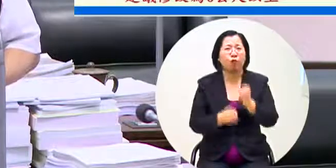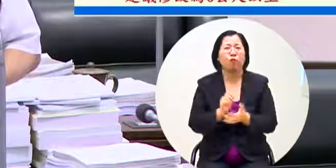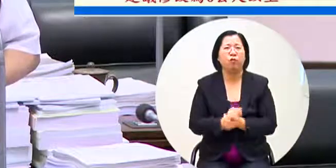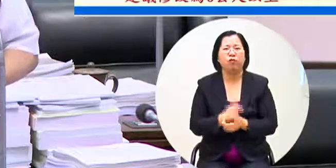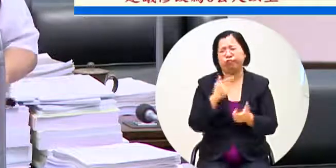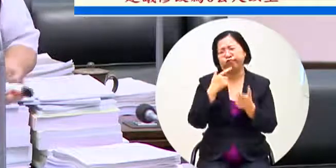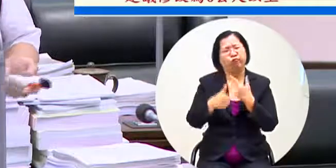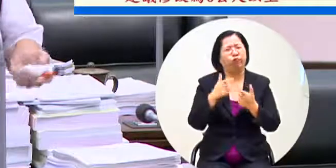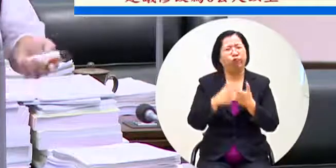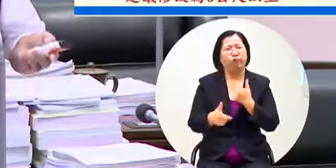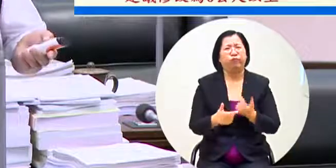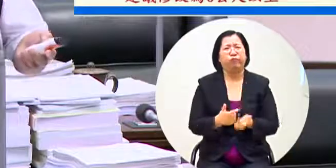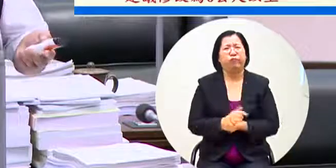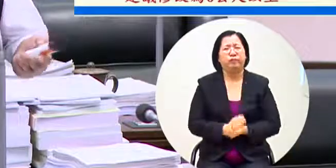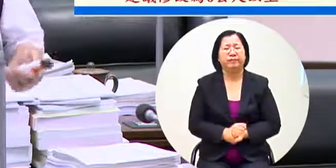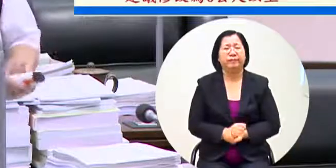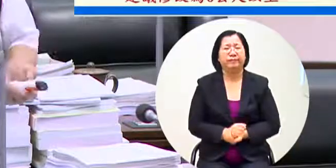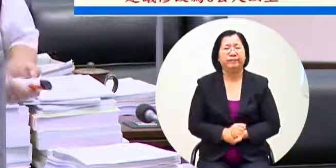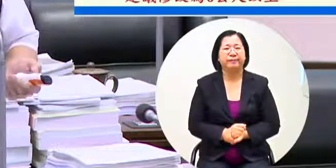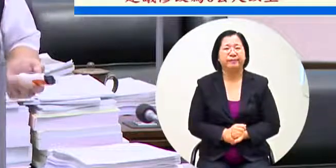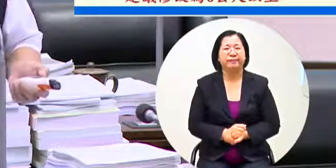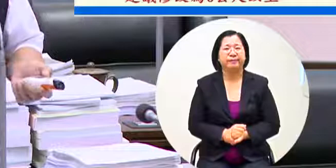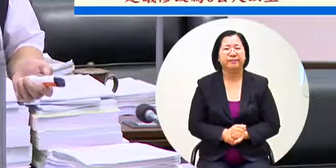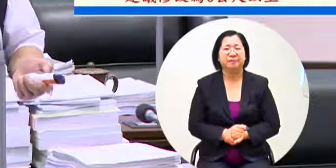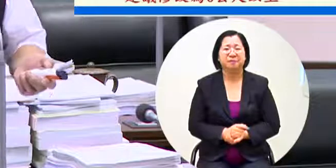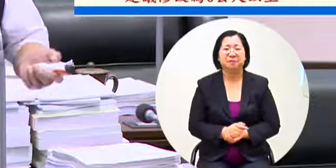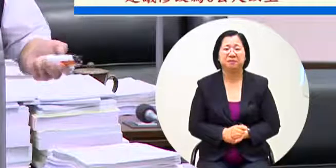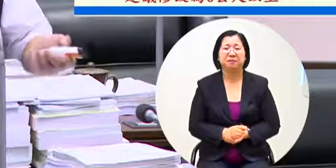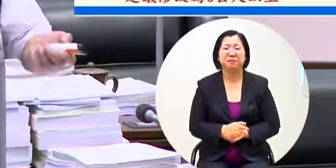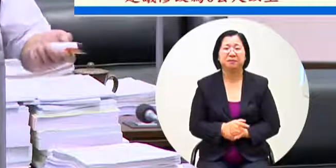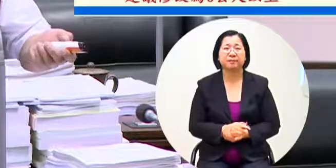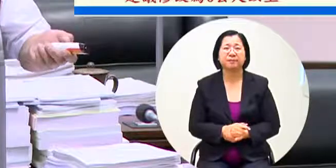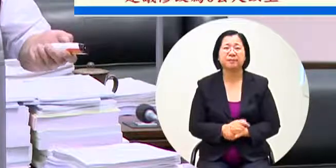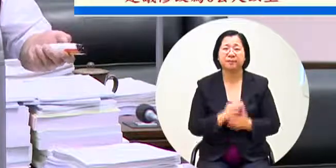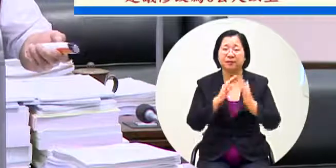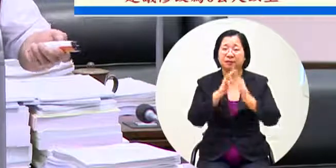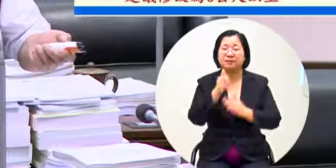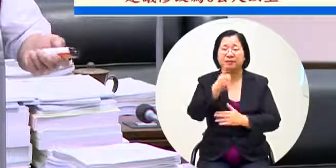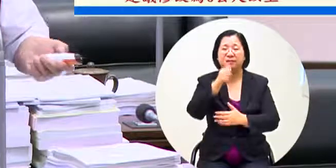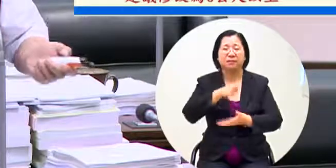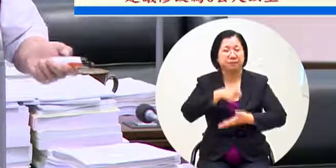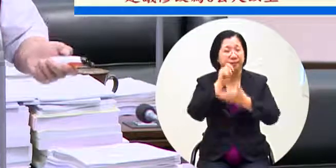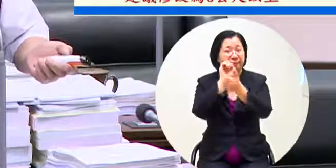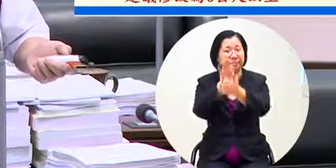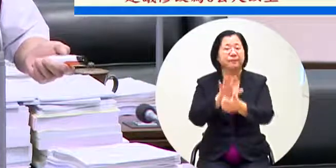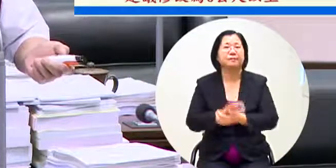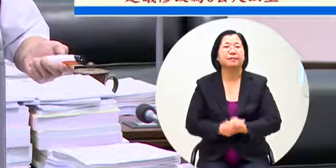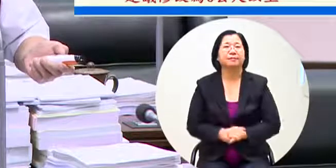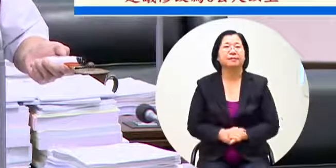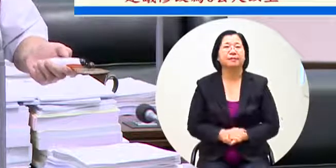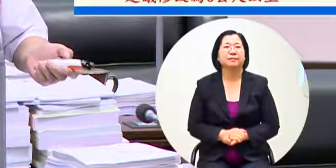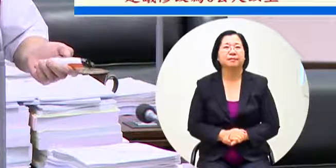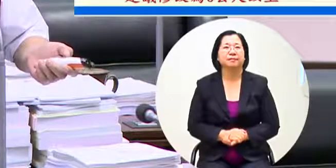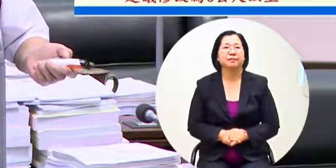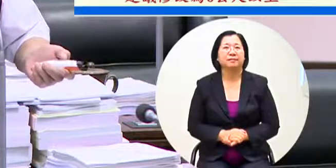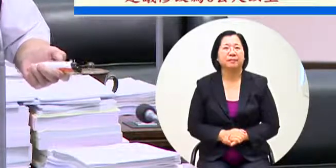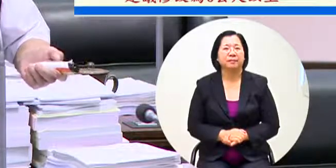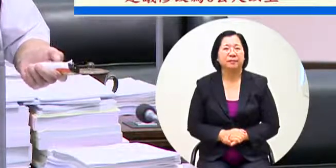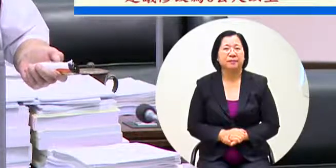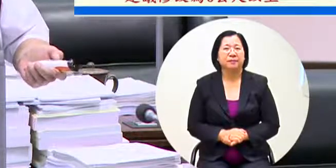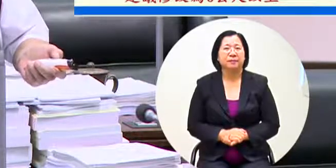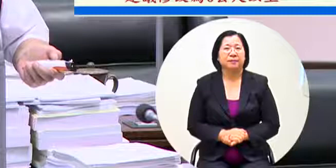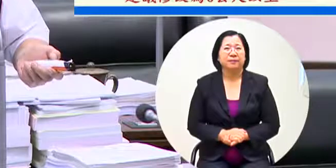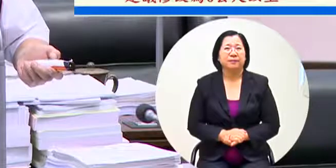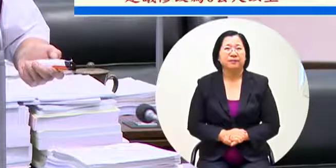规定，是不是要甲咱的市长做建议啦吼？因为伊所有诶这个伊这农地